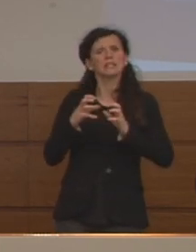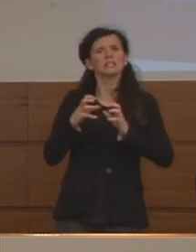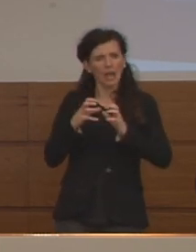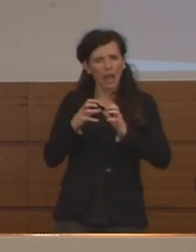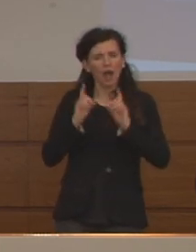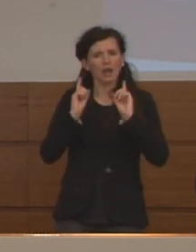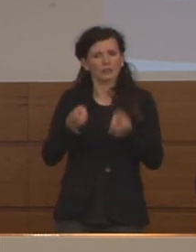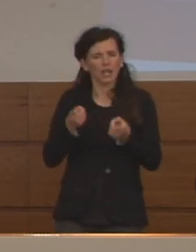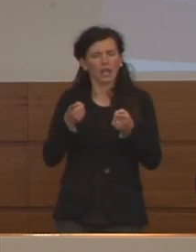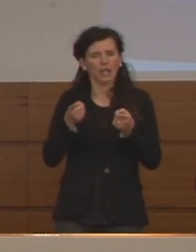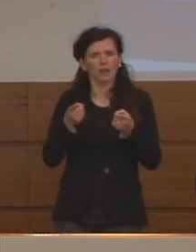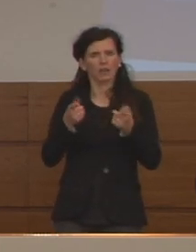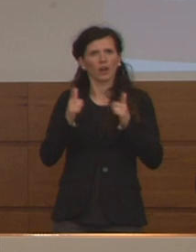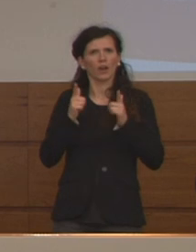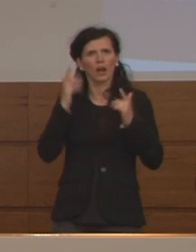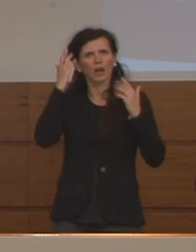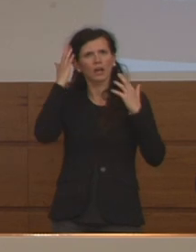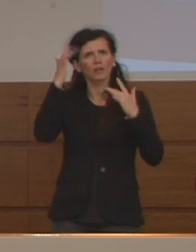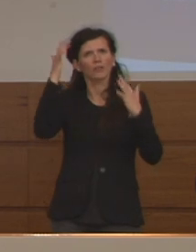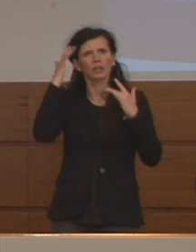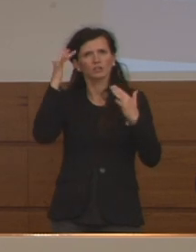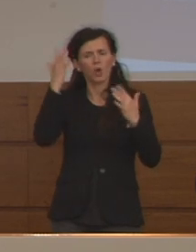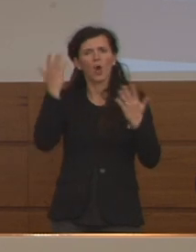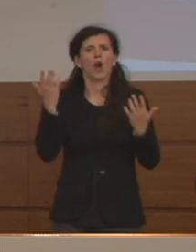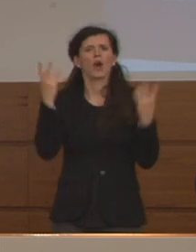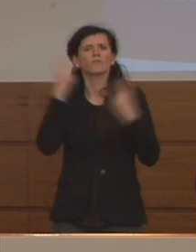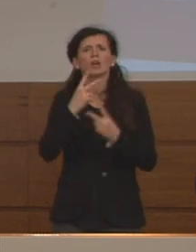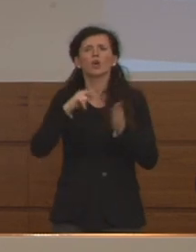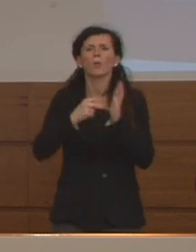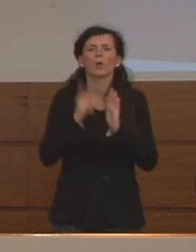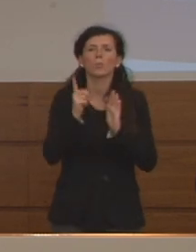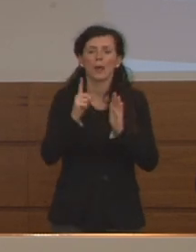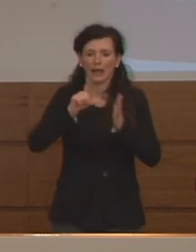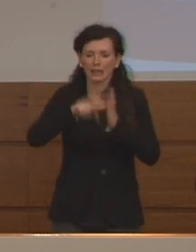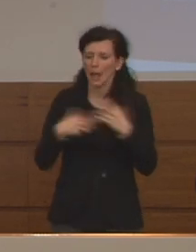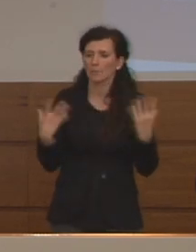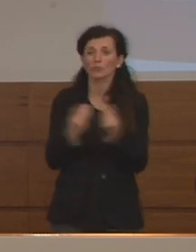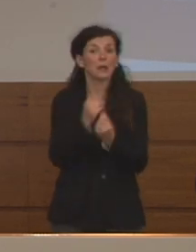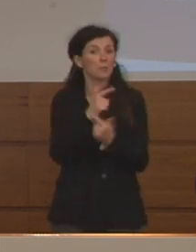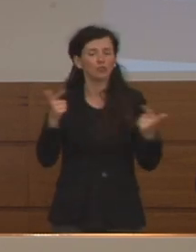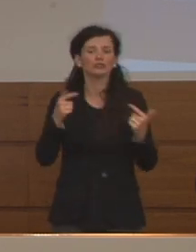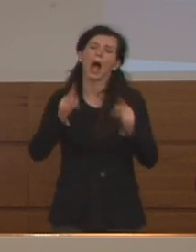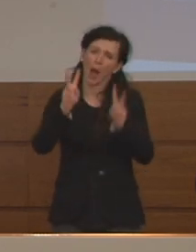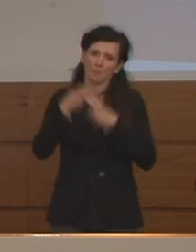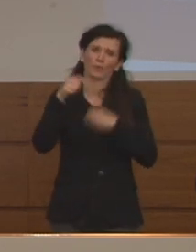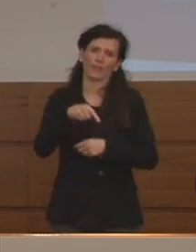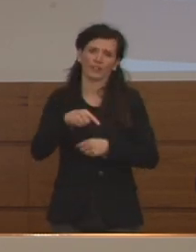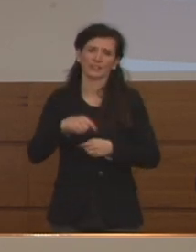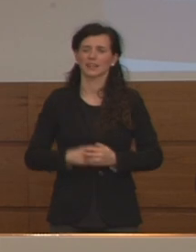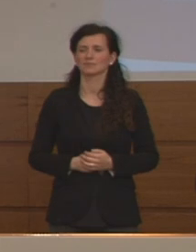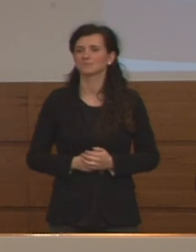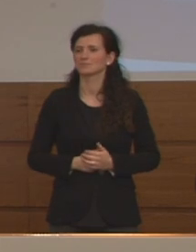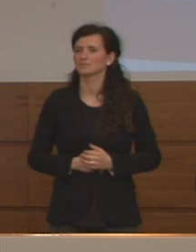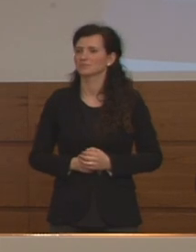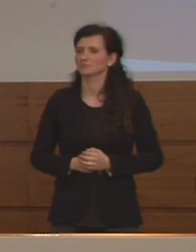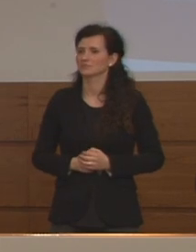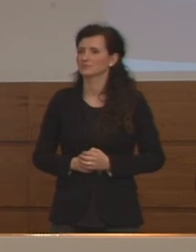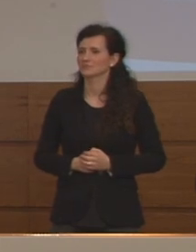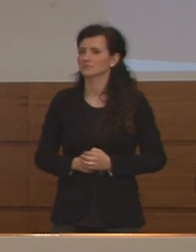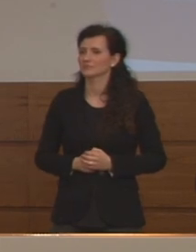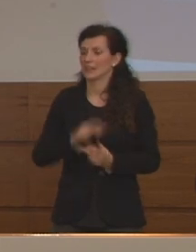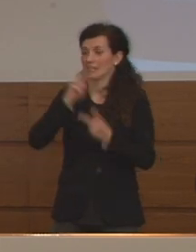la scoperta la grande scoperta e che non c'era il tempo di stare insieme allora approfittiamone a trovarlo